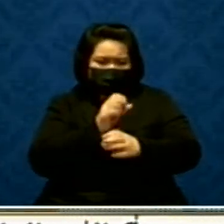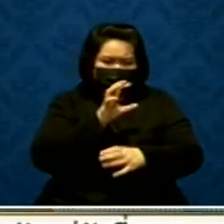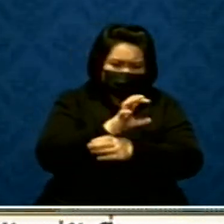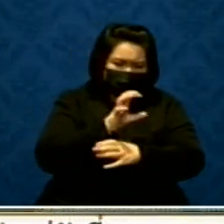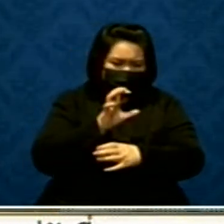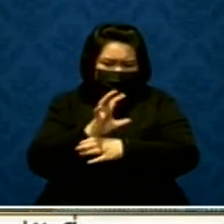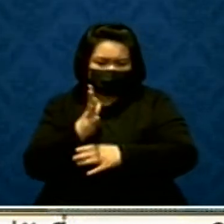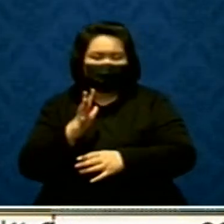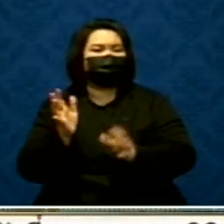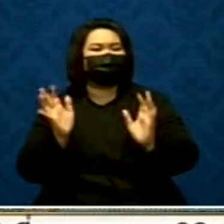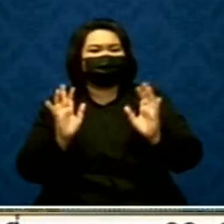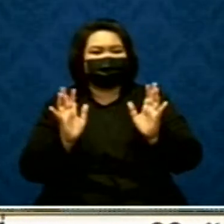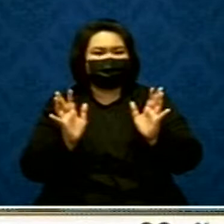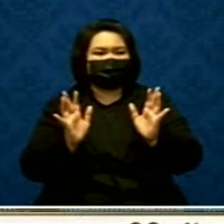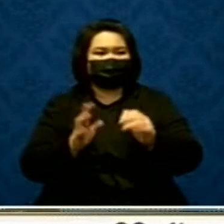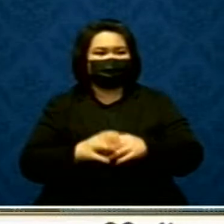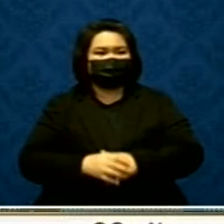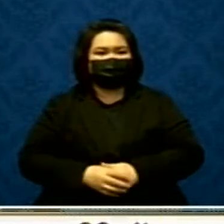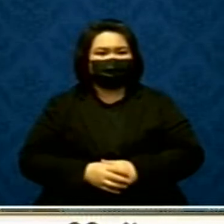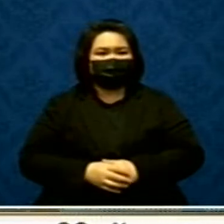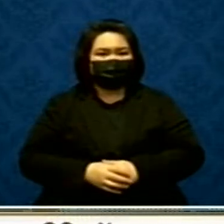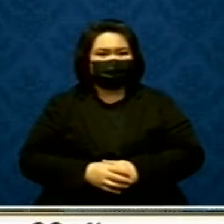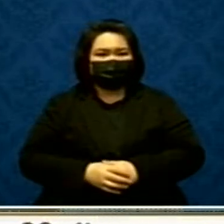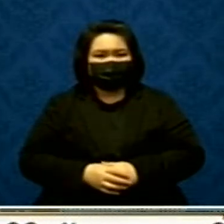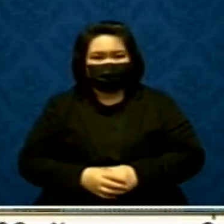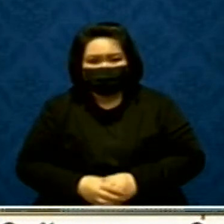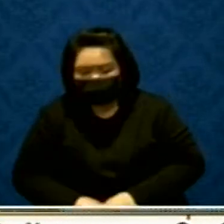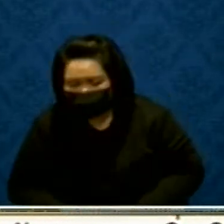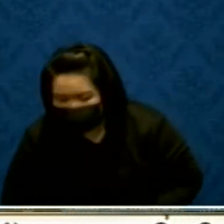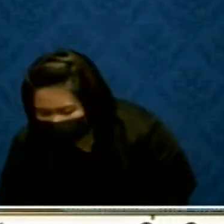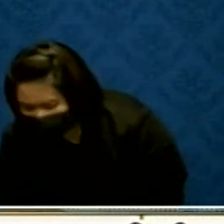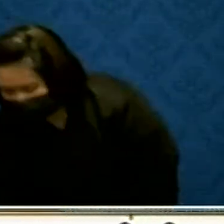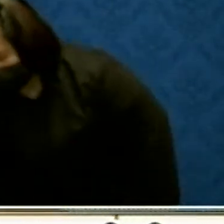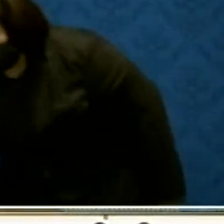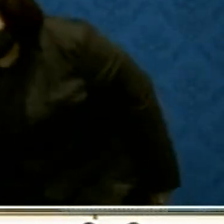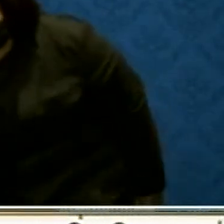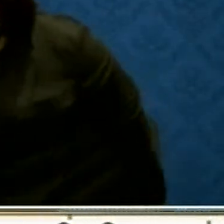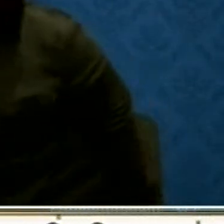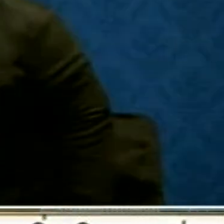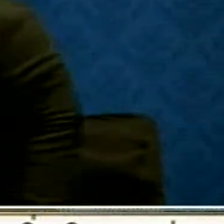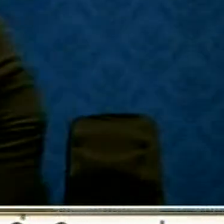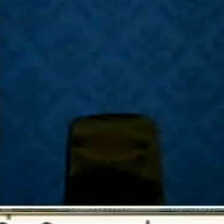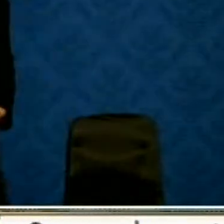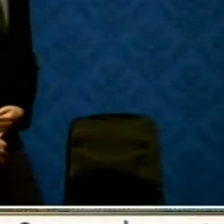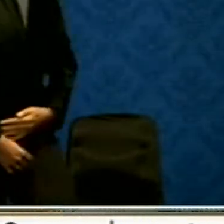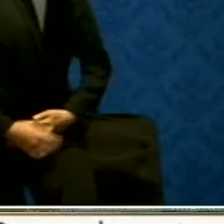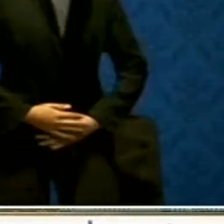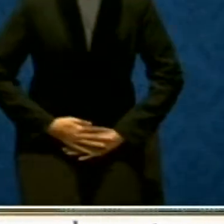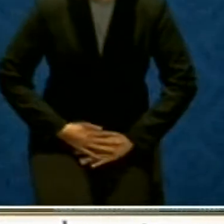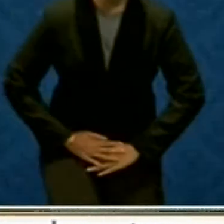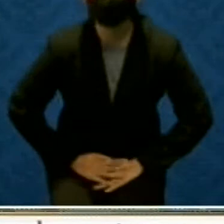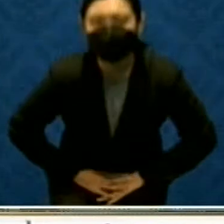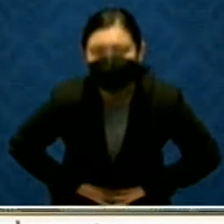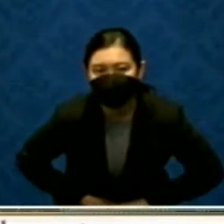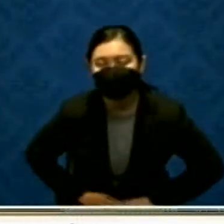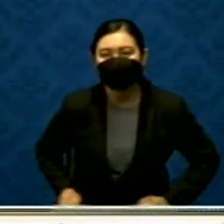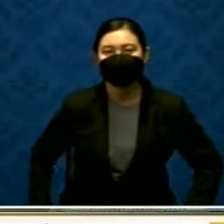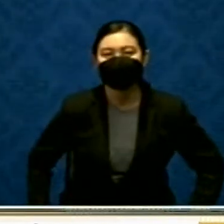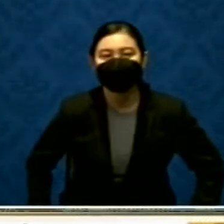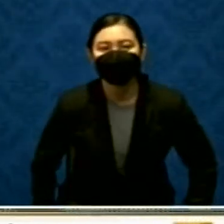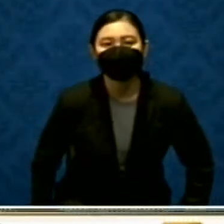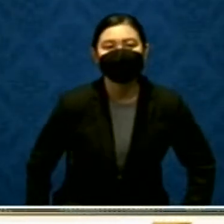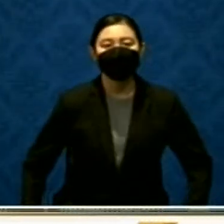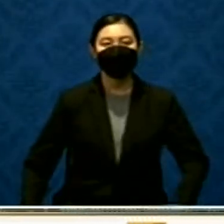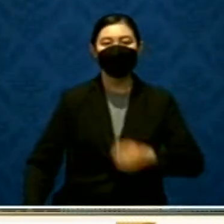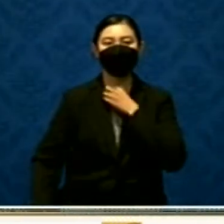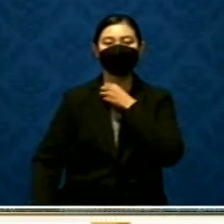นะครับครับทั้งหมดก็เป็นประเด็นของเรื่องเขากระโดงนะครับซึ่งก็ขอเรียนต่อท่านประธานสภานะครับ